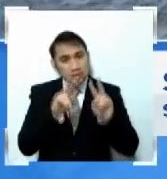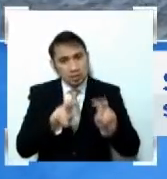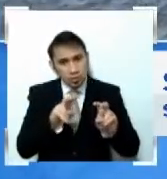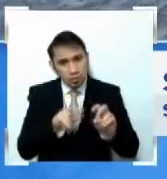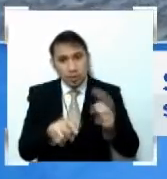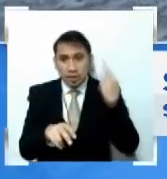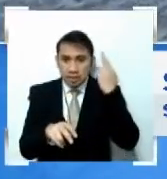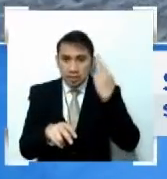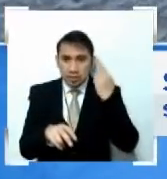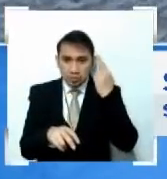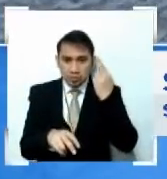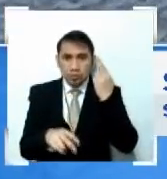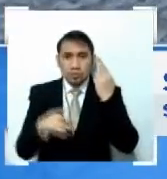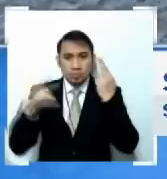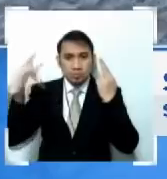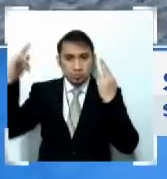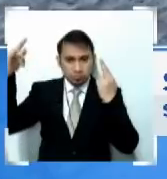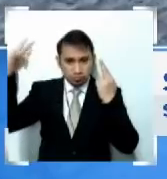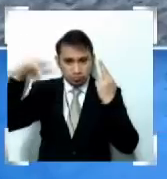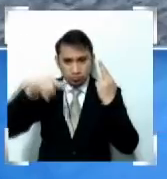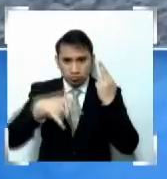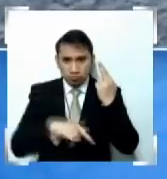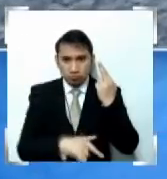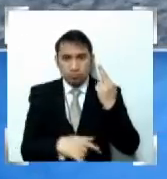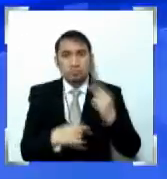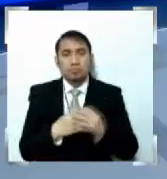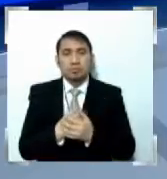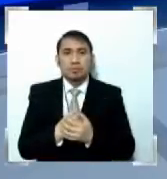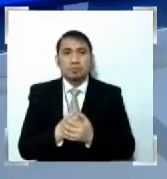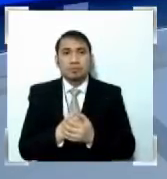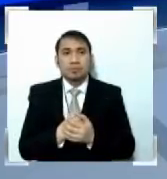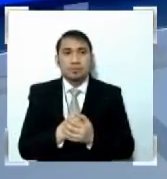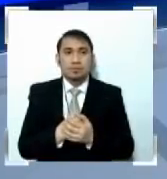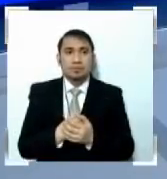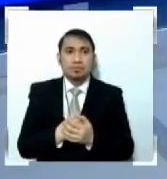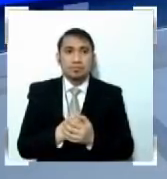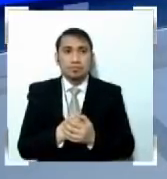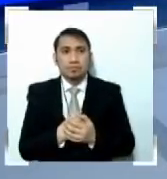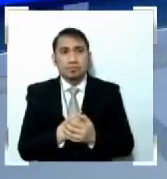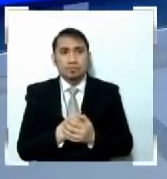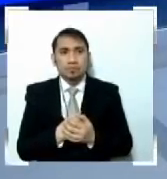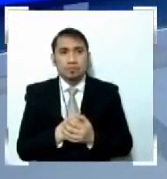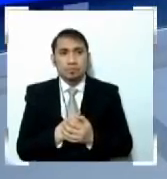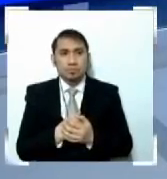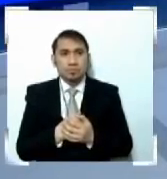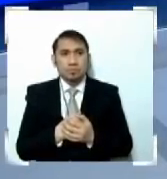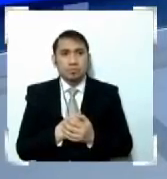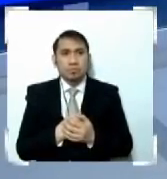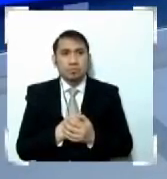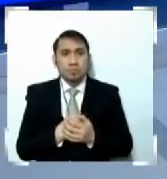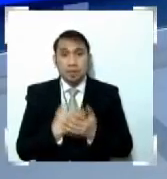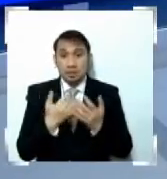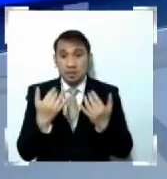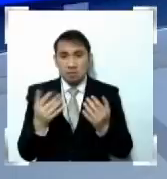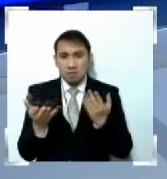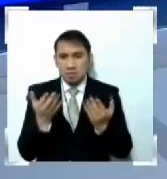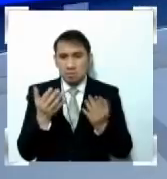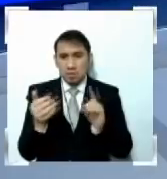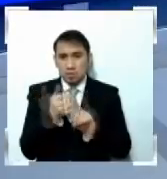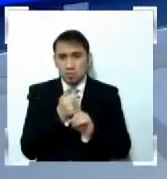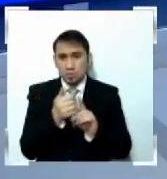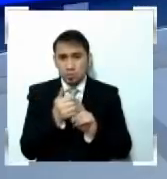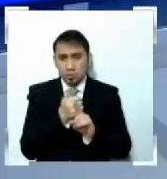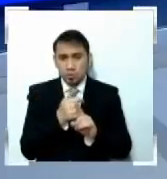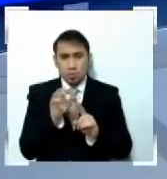crash. Darlene Kai, GMA News. May indikasyon daw na tinorture at may dumagan sa dibdib na isang